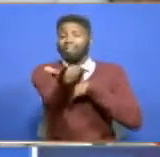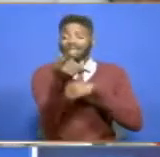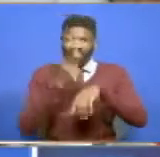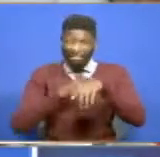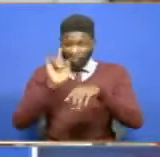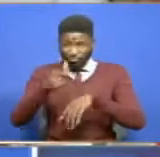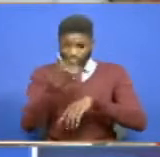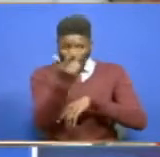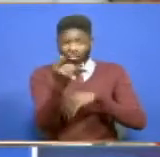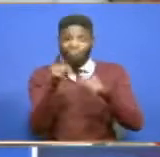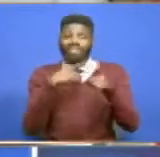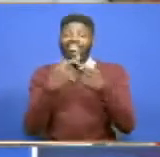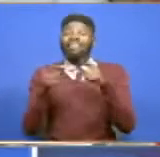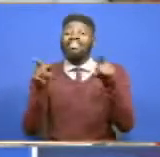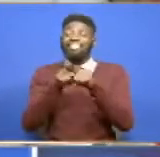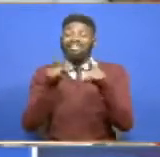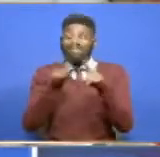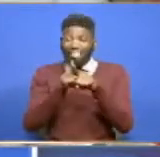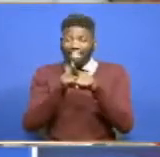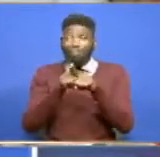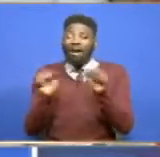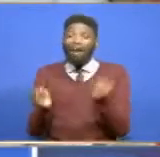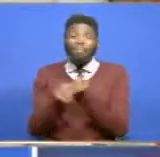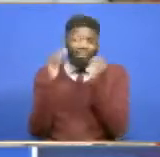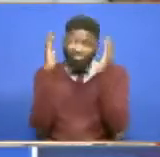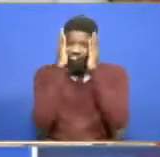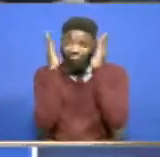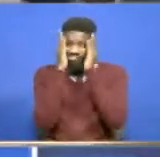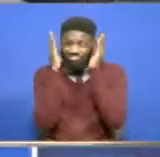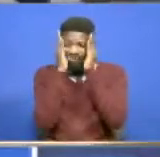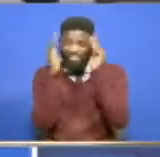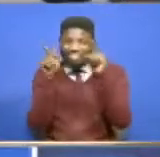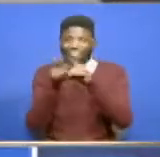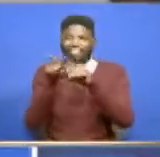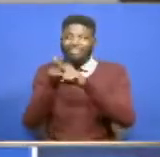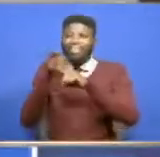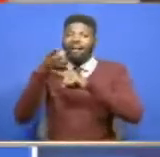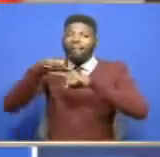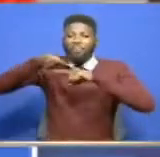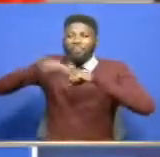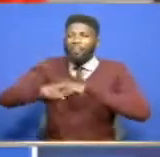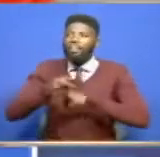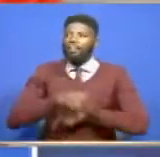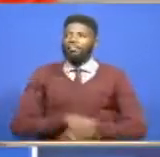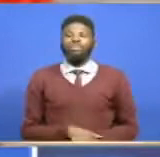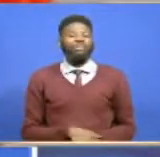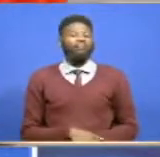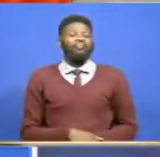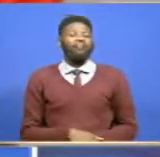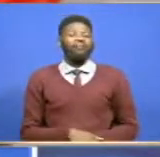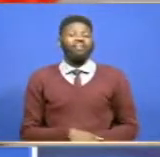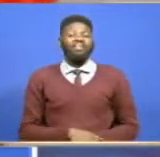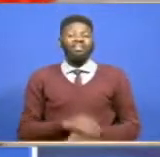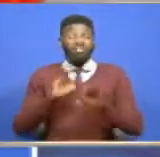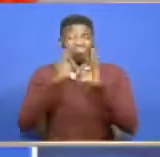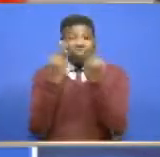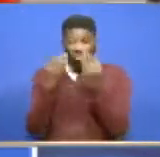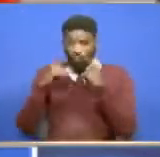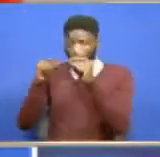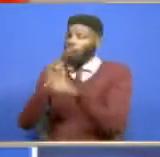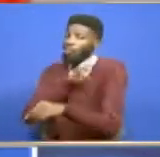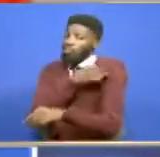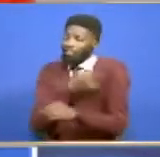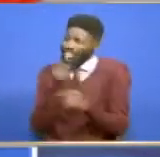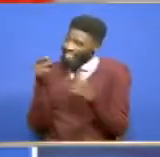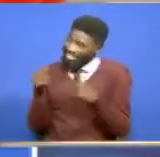ikamkanyanga kichwa na fabri, ikamkanyanga na kichwa, ikamkanyanga. The family accusing the hospital for negligence, alleging that Kevin